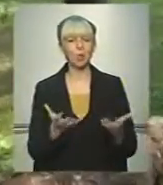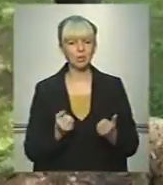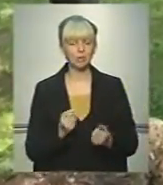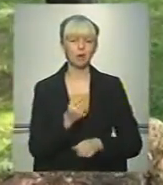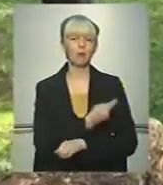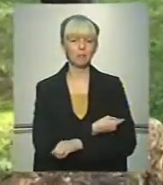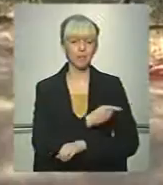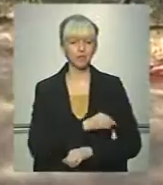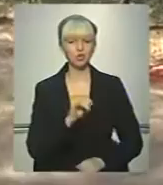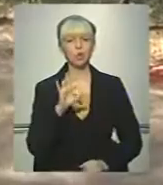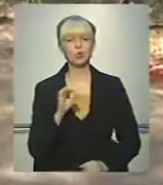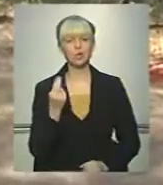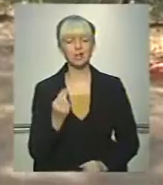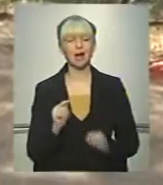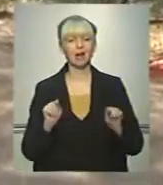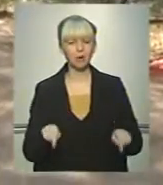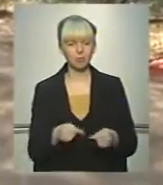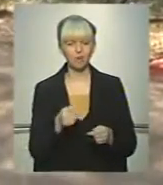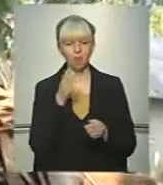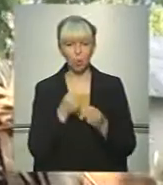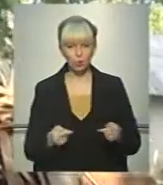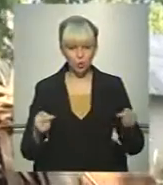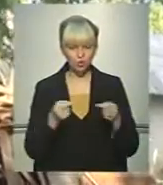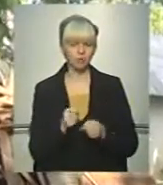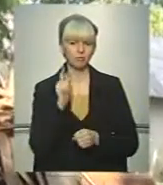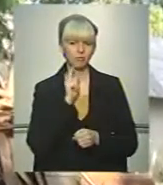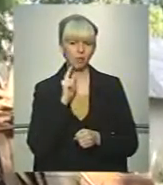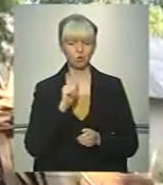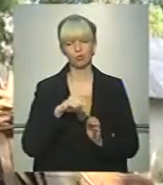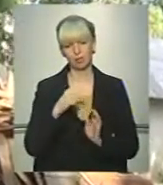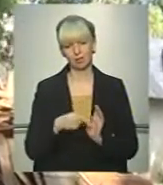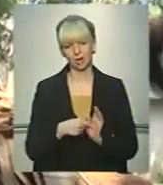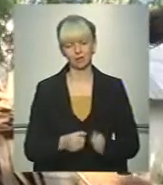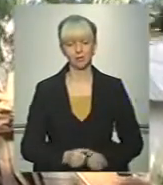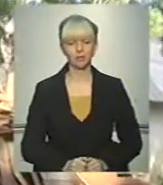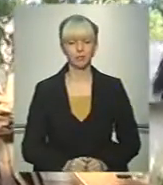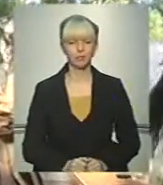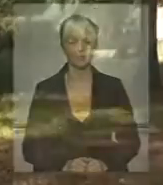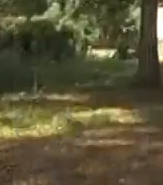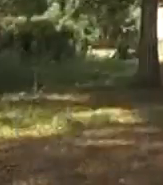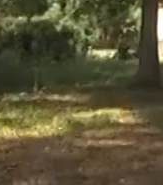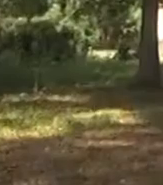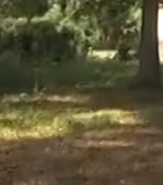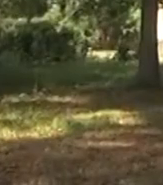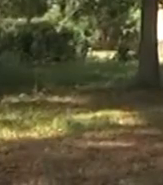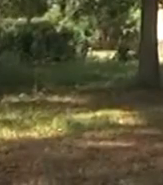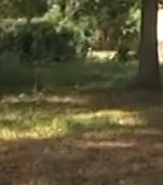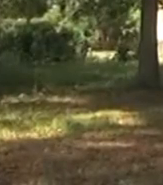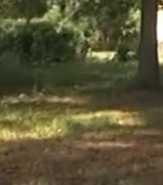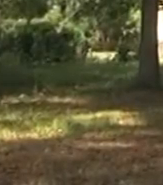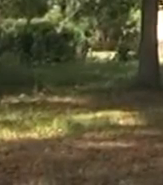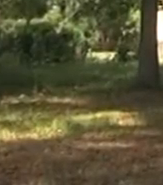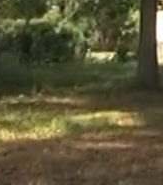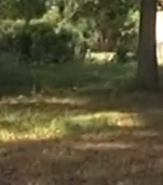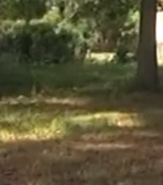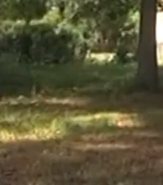і медичну, і соціальну реабілітацію одночасно – поки що питання. Ольга Ославська, Назар Волошинюк, Сергій Шевчук,